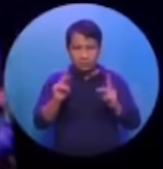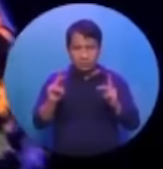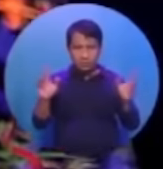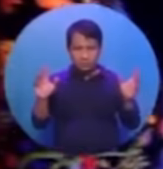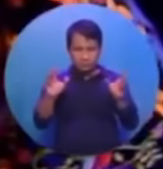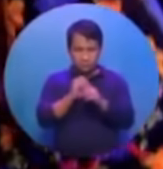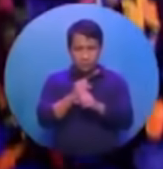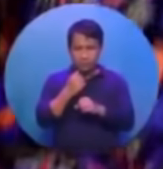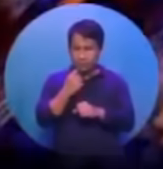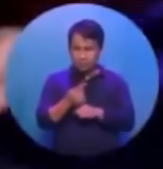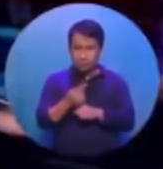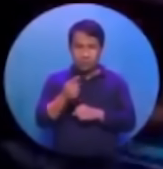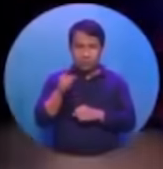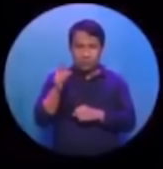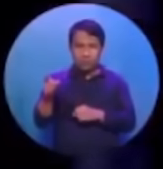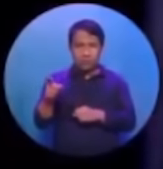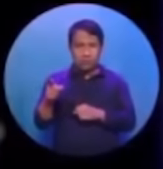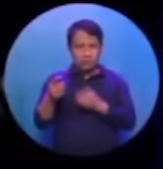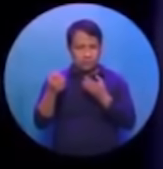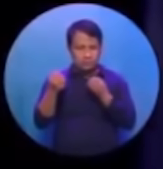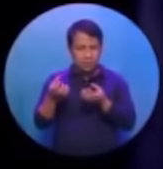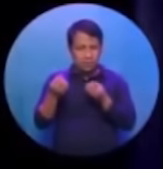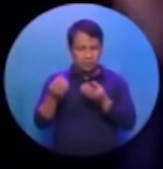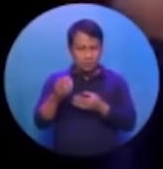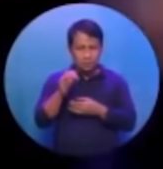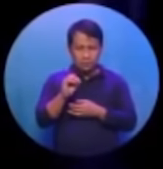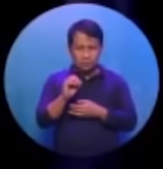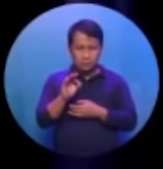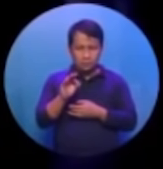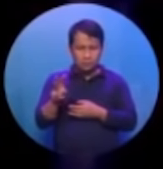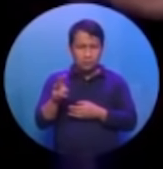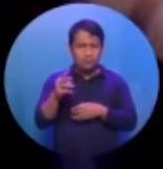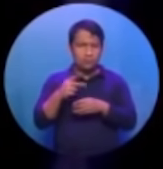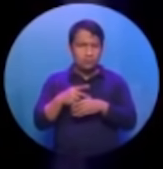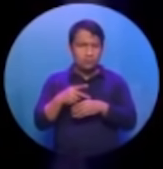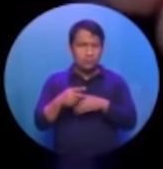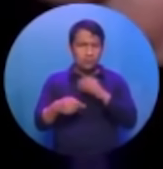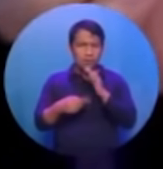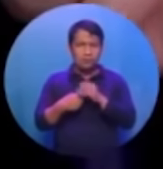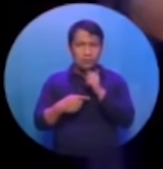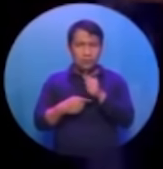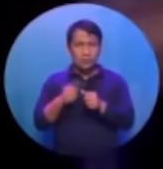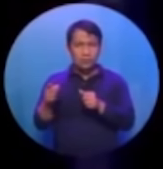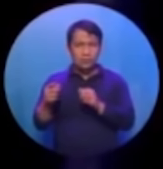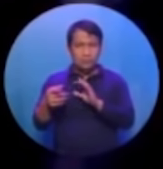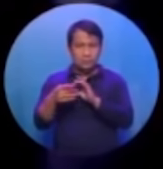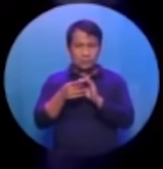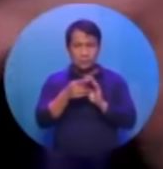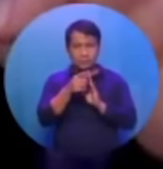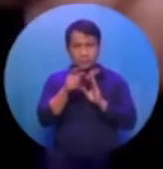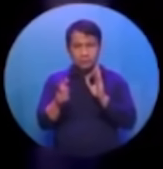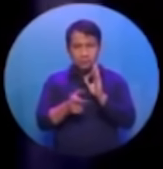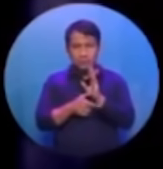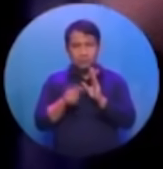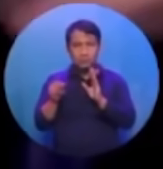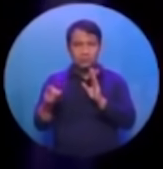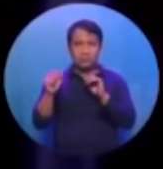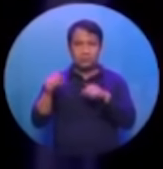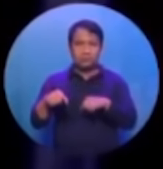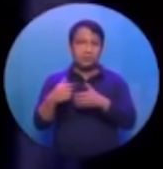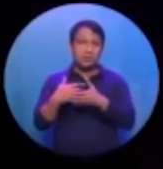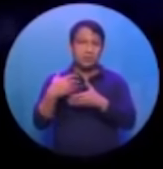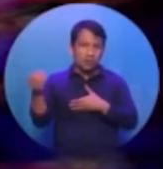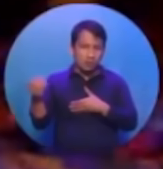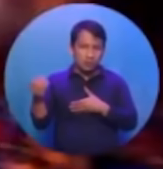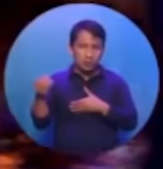close this, sabi ni Mapa Ryan, kaya ang daming OFW na nagiging pasaway. Kasi nga, ayon sa batas, di pwedeng kasuhan kasi sa labas